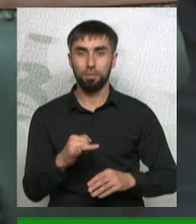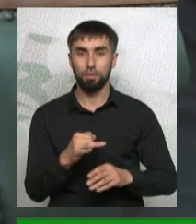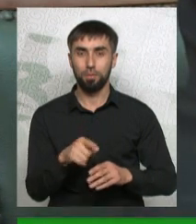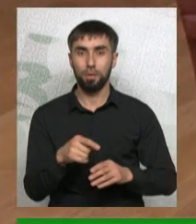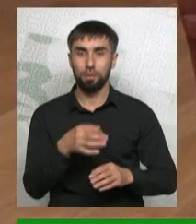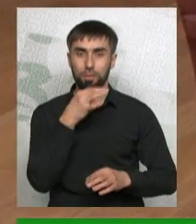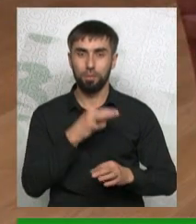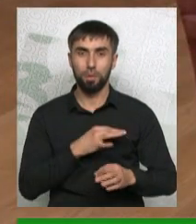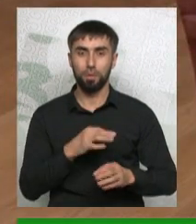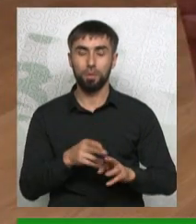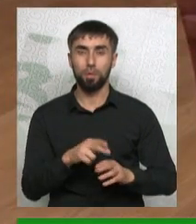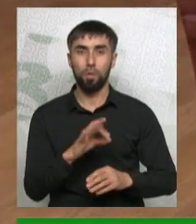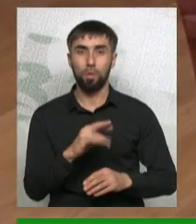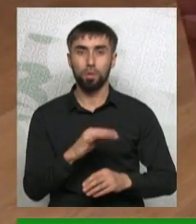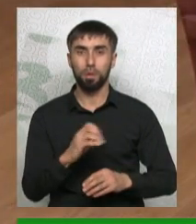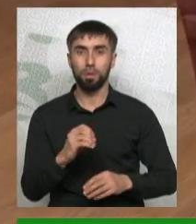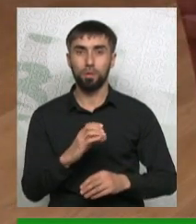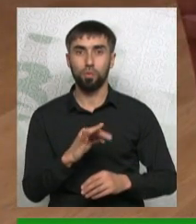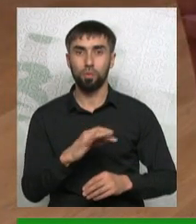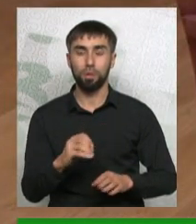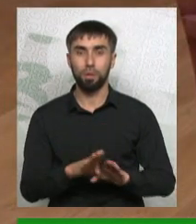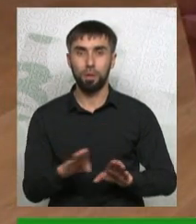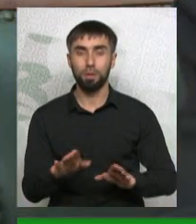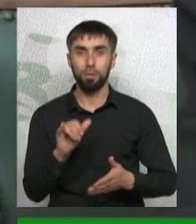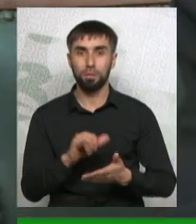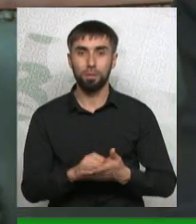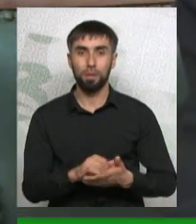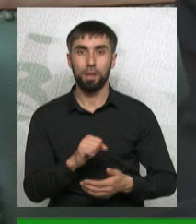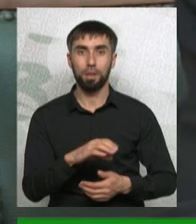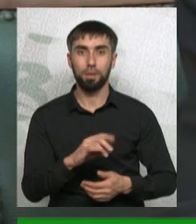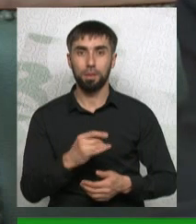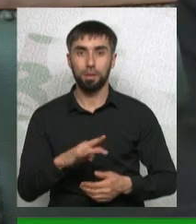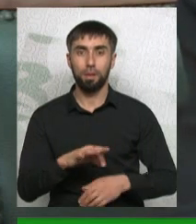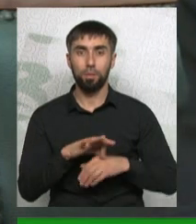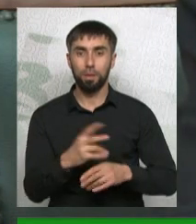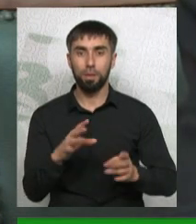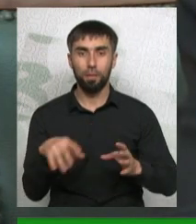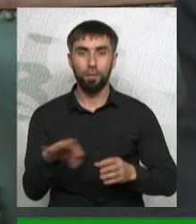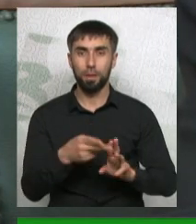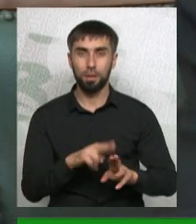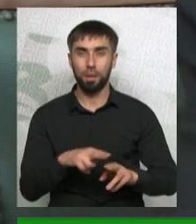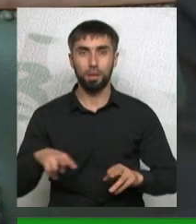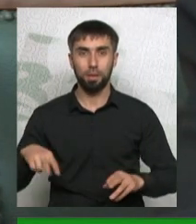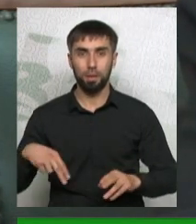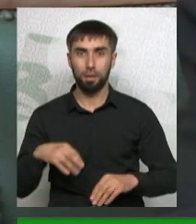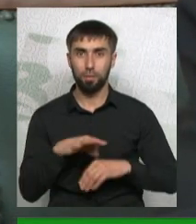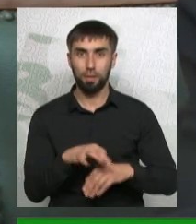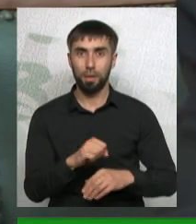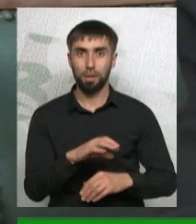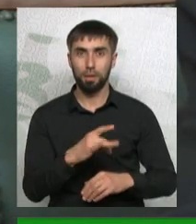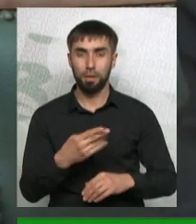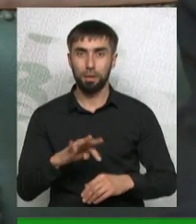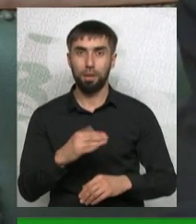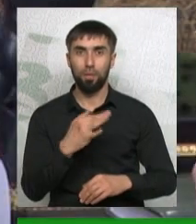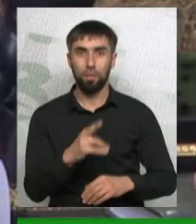ставьте в известность. Очистные сооружения также закладывать. Аттестацию провести надо всех этих директоров.